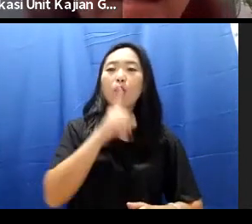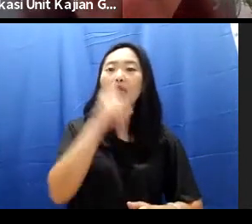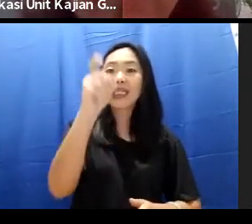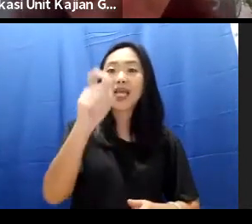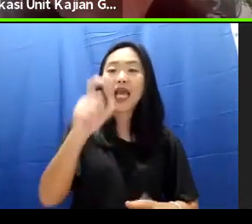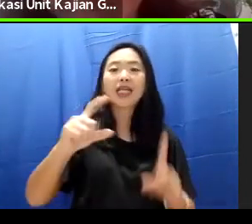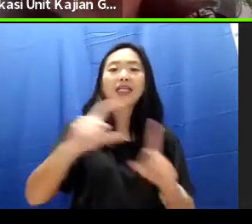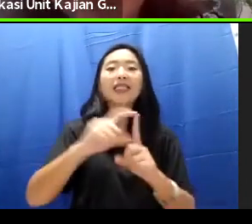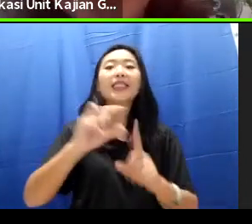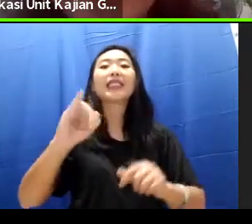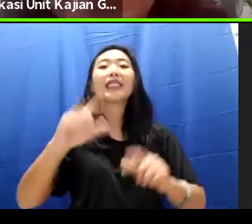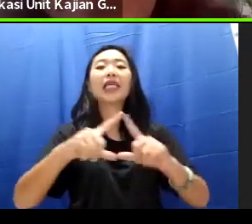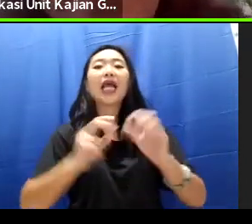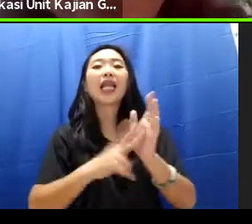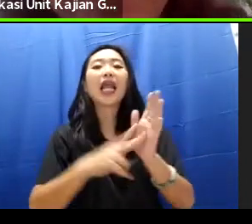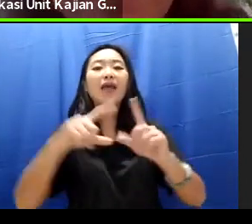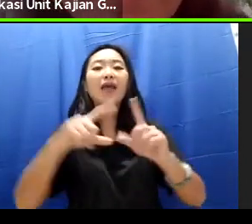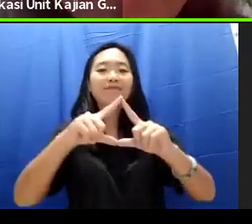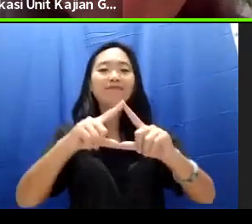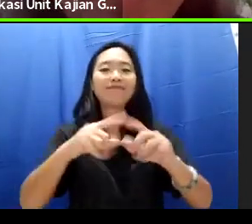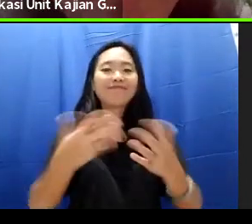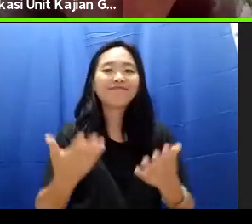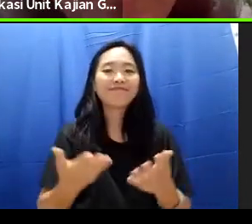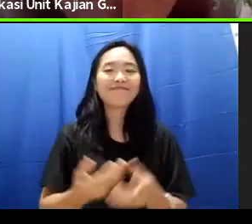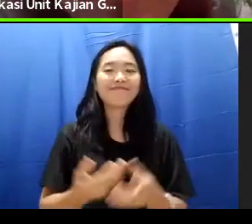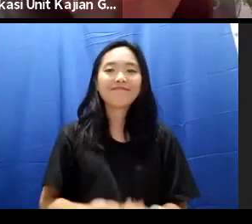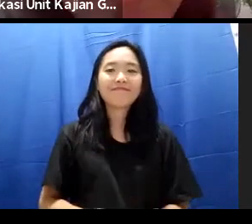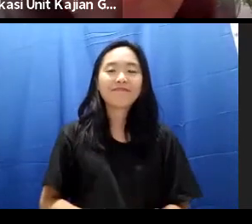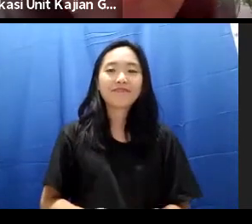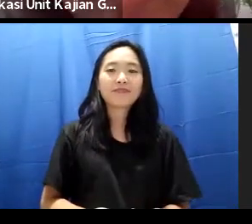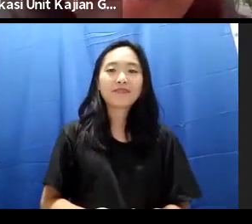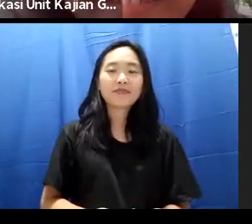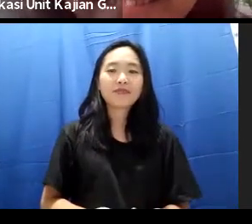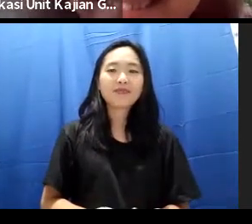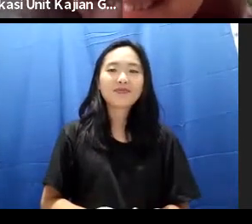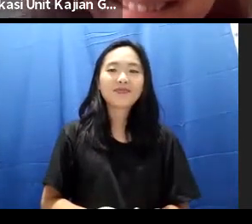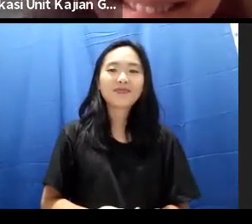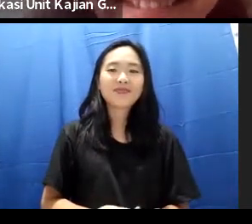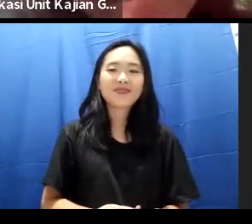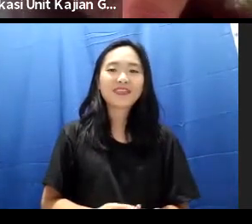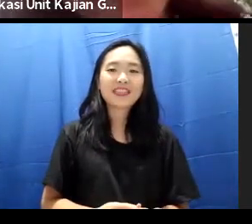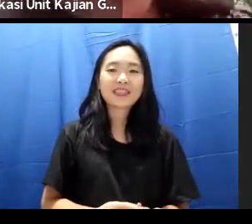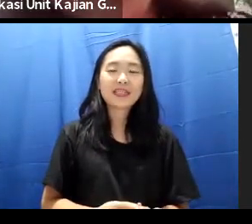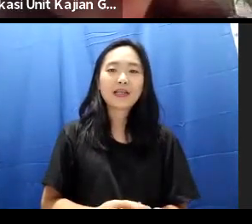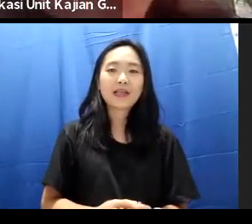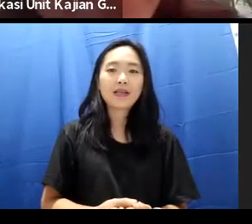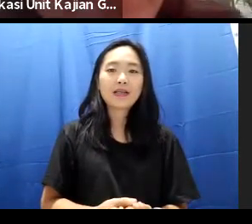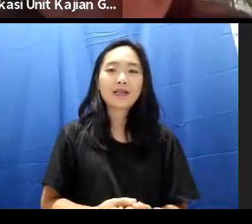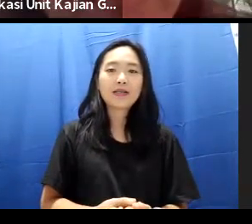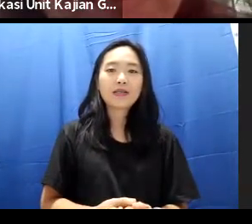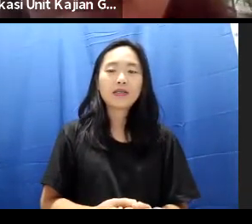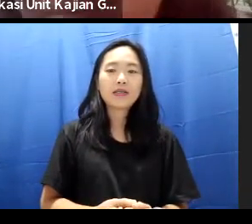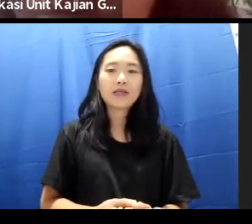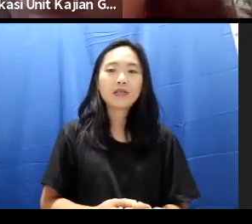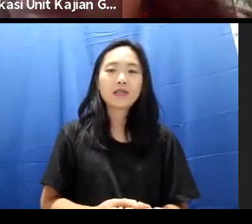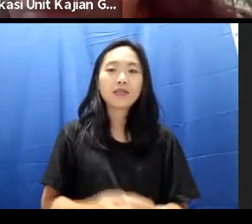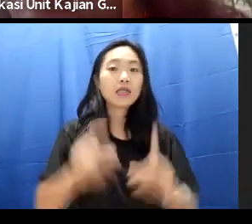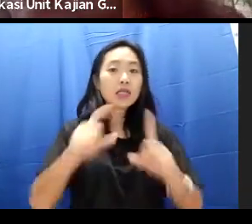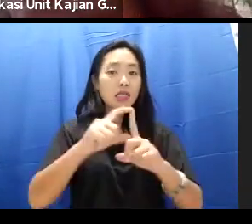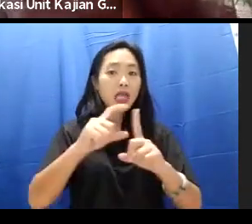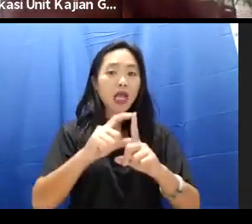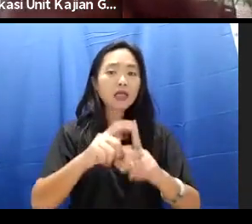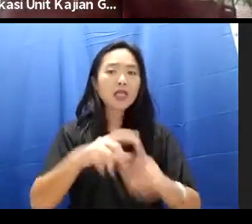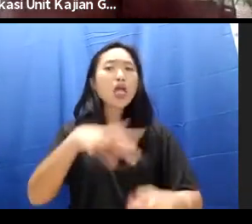Ya, Kak Renvi. Tadi Mbak, sekarang Kak ya, Kak. Ya, Mbak Diana, apa sih keuntungan